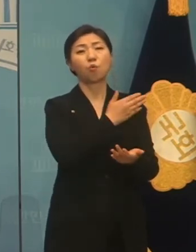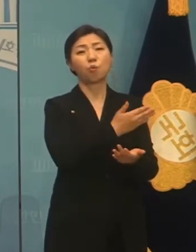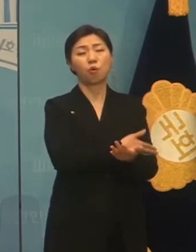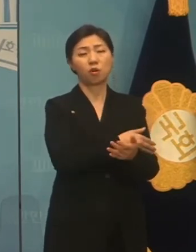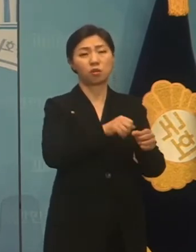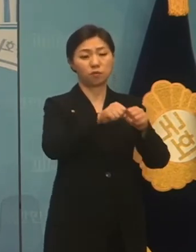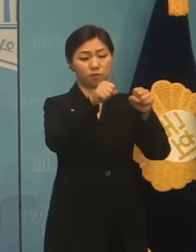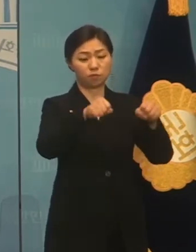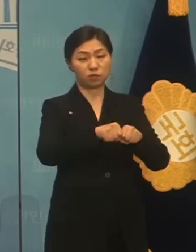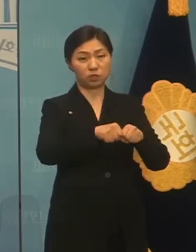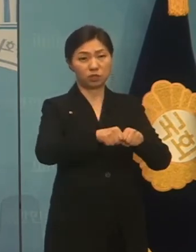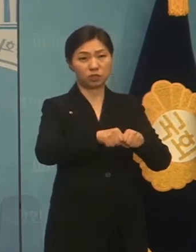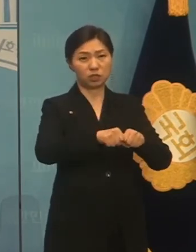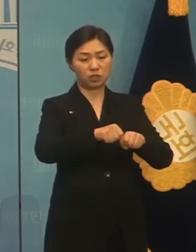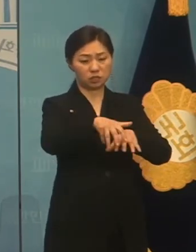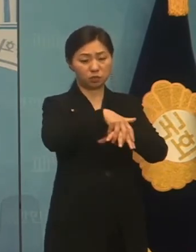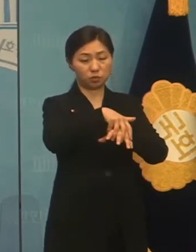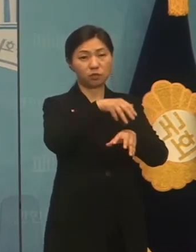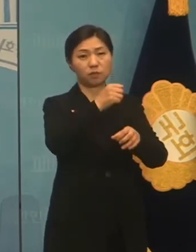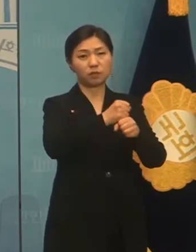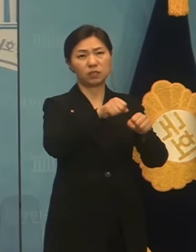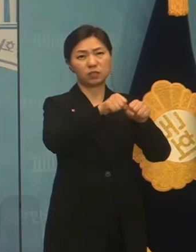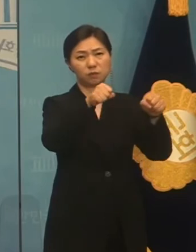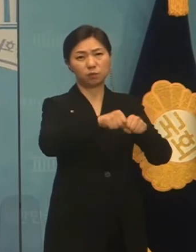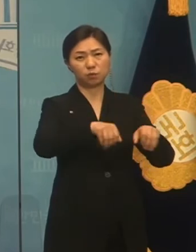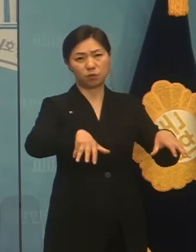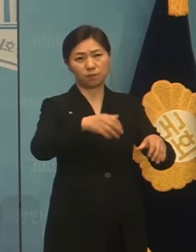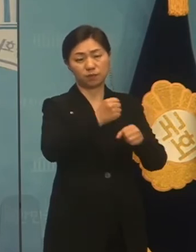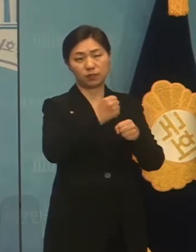구축하겠습니다. 그렇게 하여